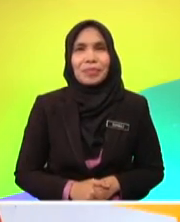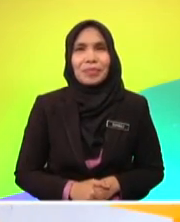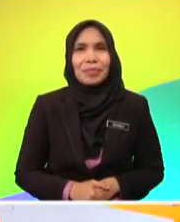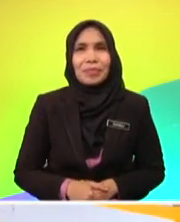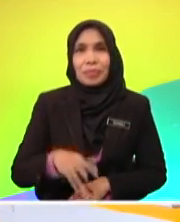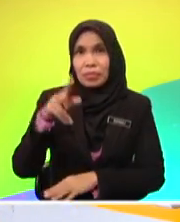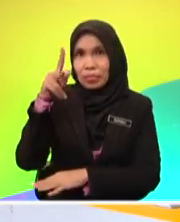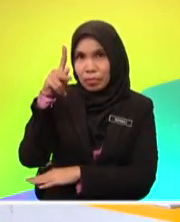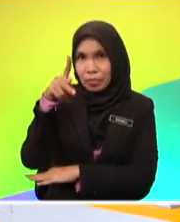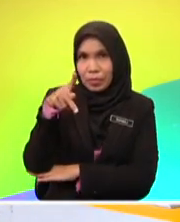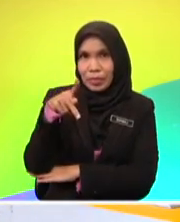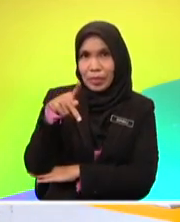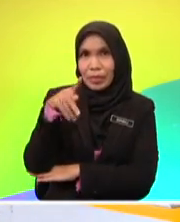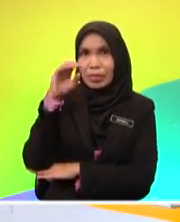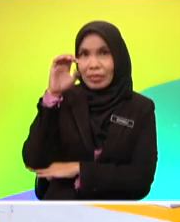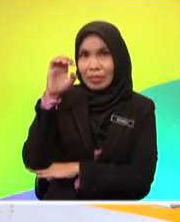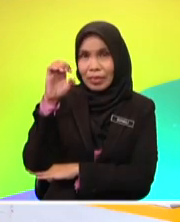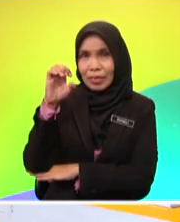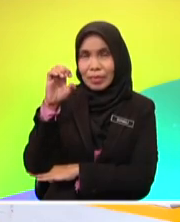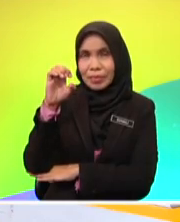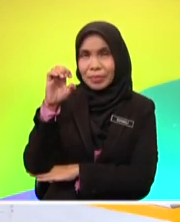E